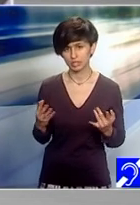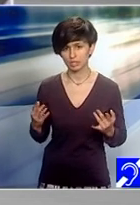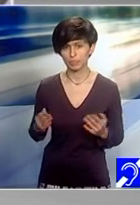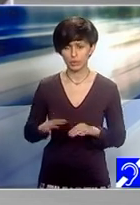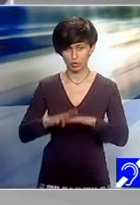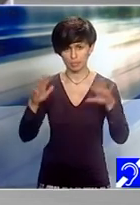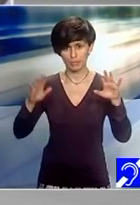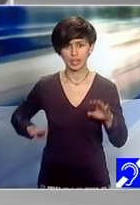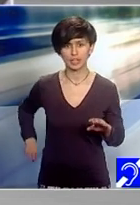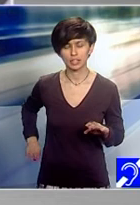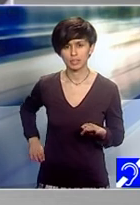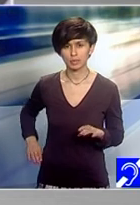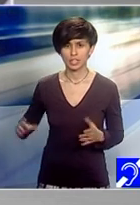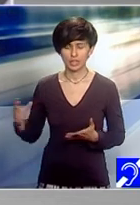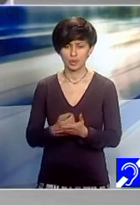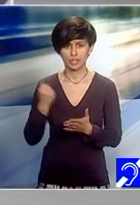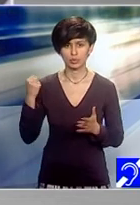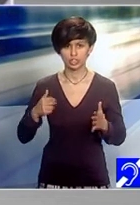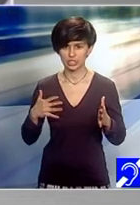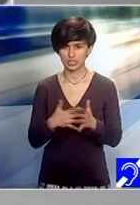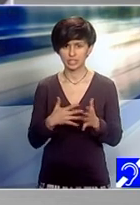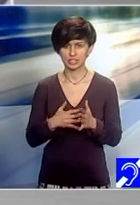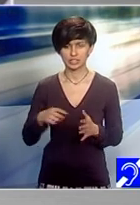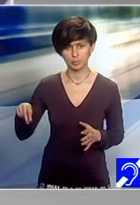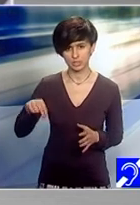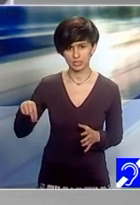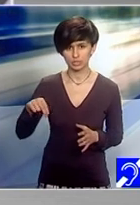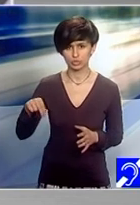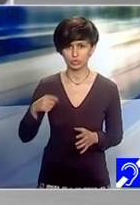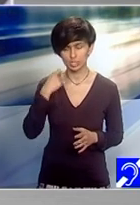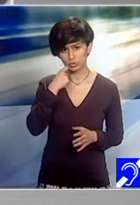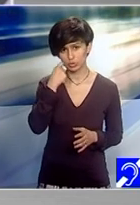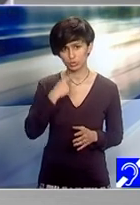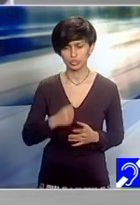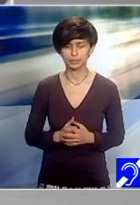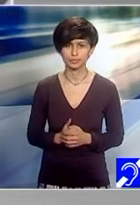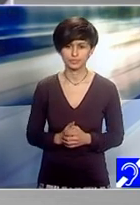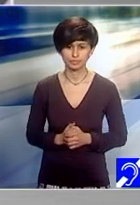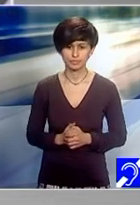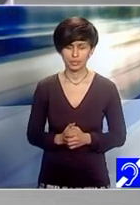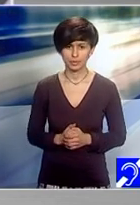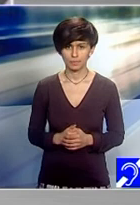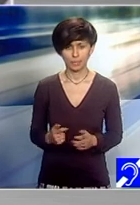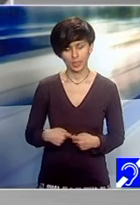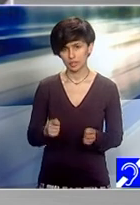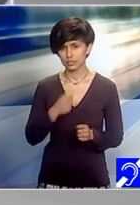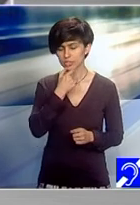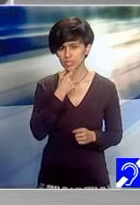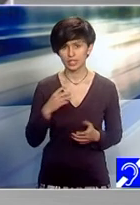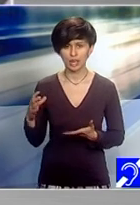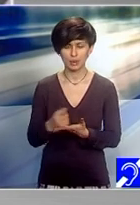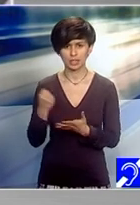femei pe care am reușit să le testăm în acest program în județul Cluj și în regiunea noastră. Adică în toți acești ani am reușit să